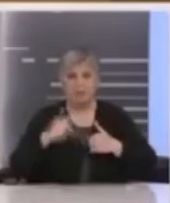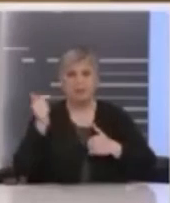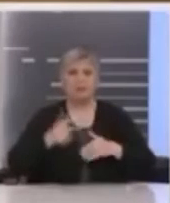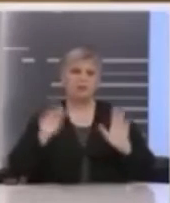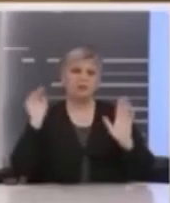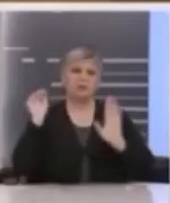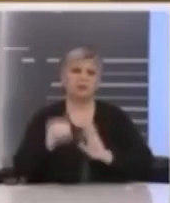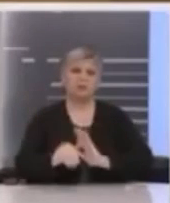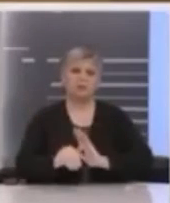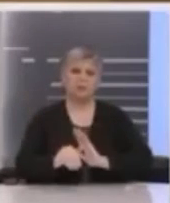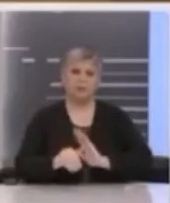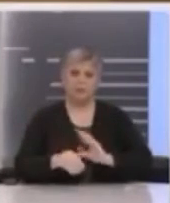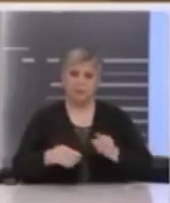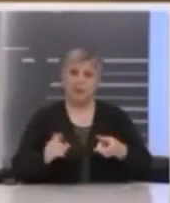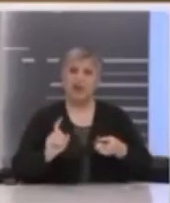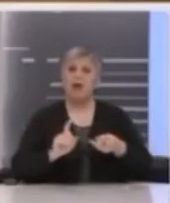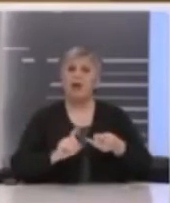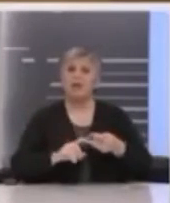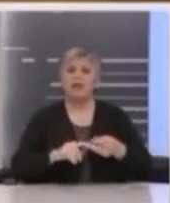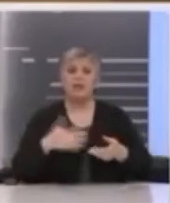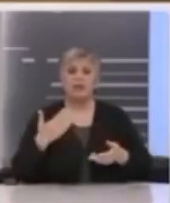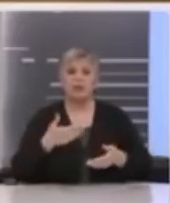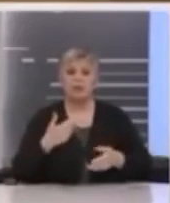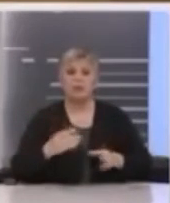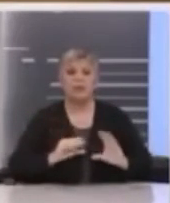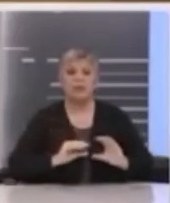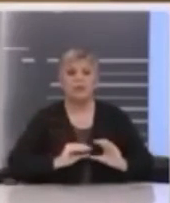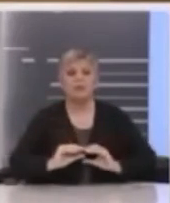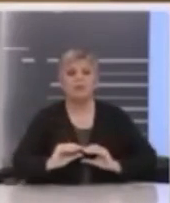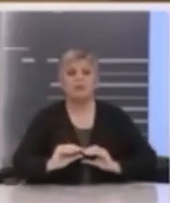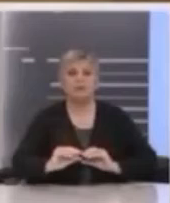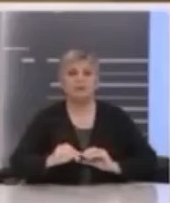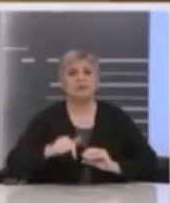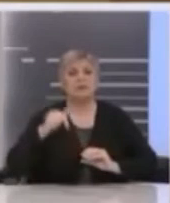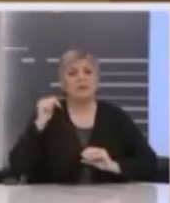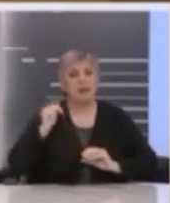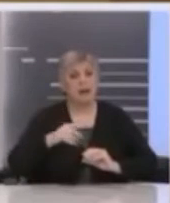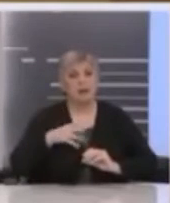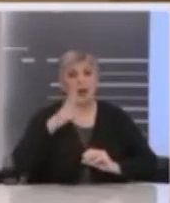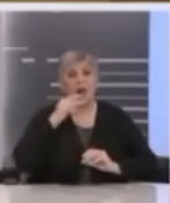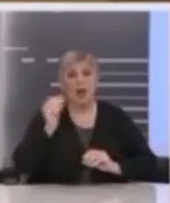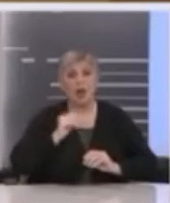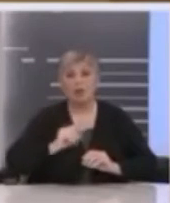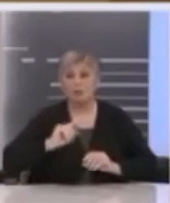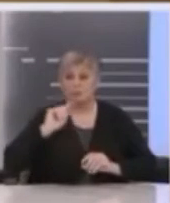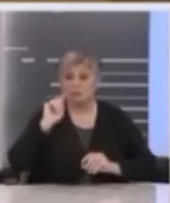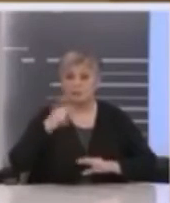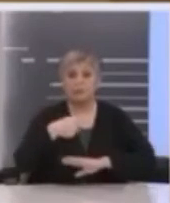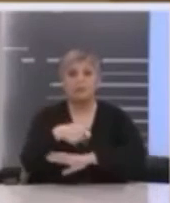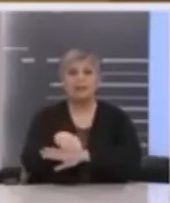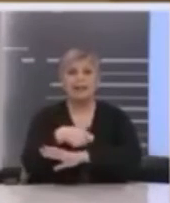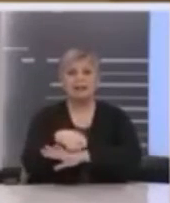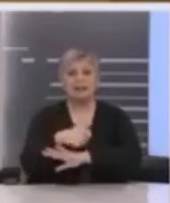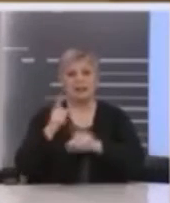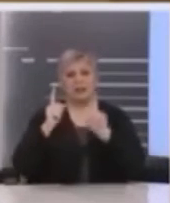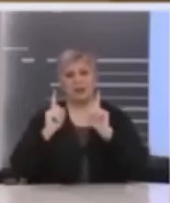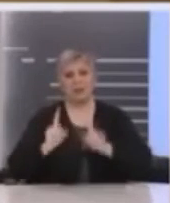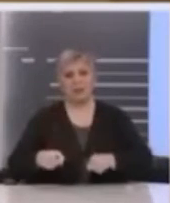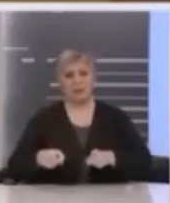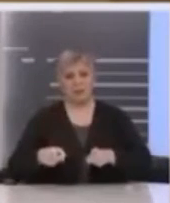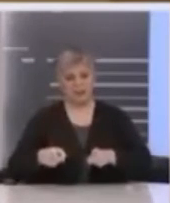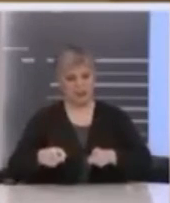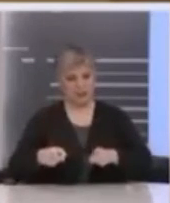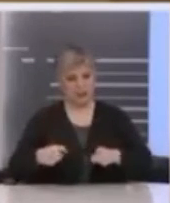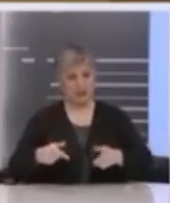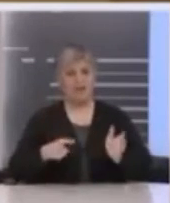υπολογίσουμε τα ποσά που πάνε ως δικαστική υποχρέωση του δημοσίου να καταβάλει